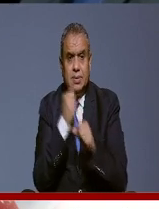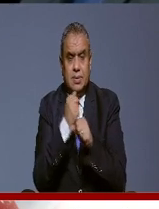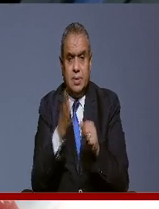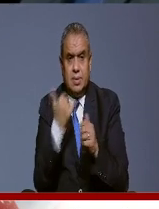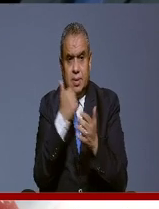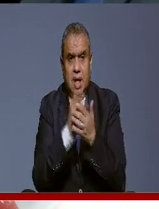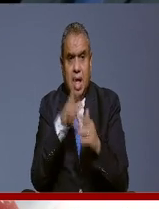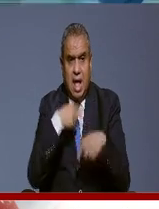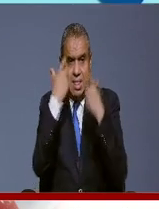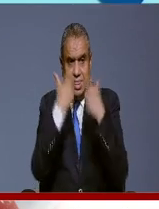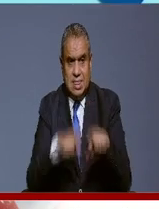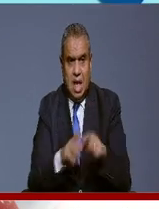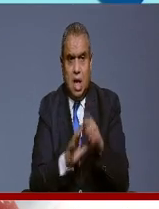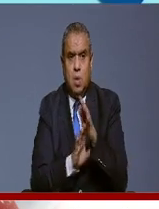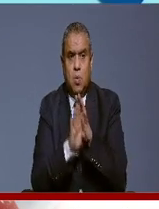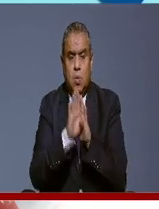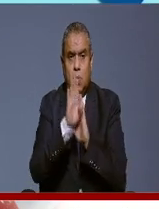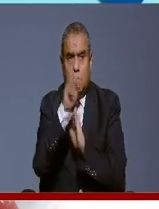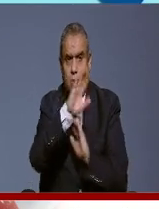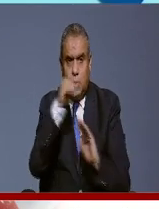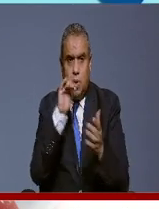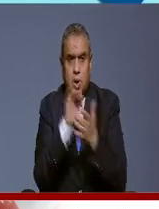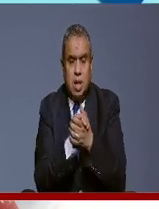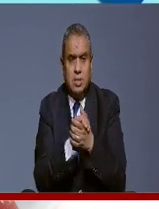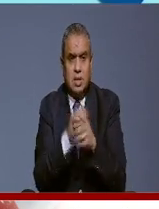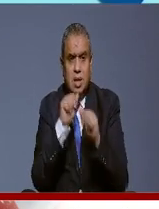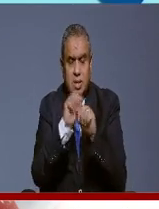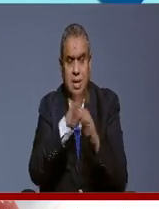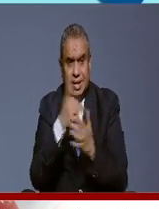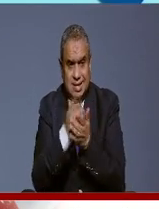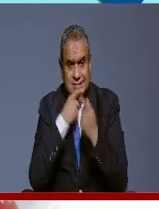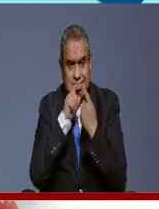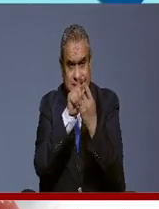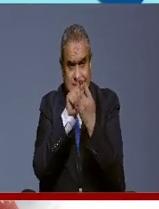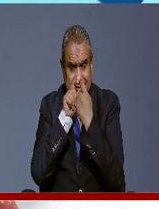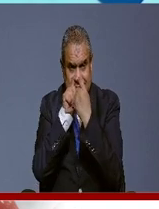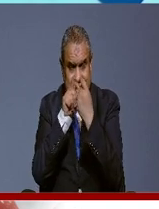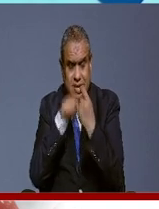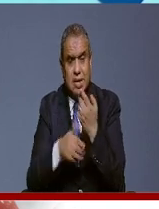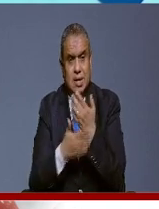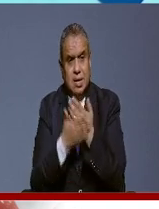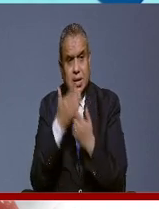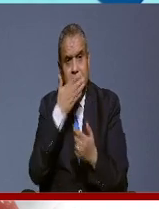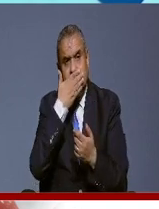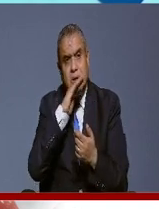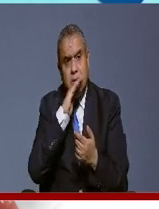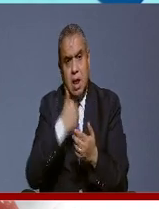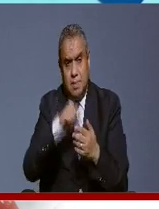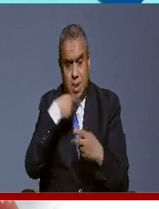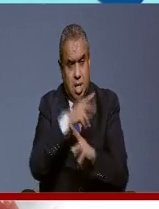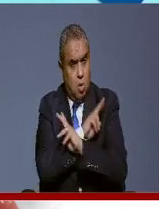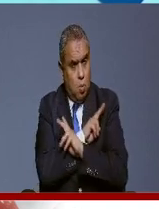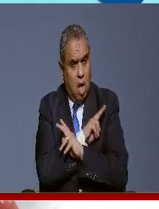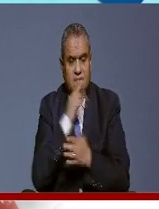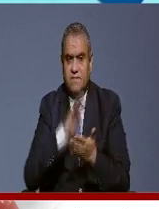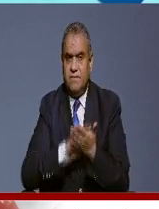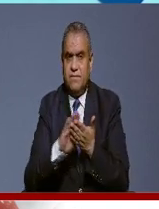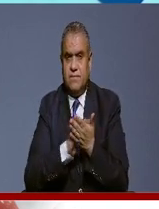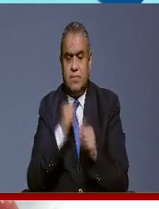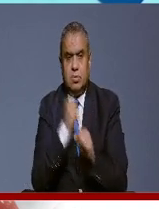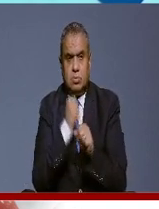الدولة. وكل زملائي مع كل التحديات الحمد لله يعني مفيش حد لا توقف،